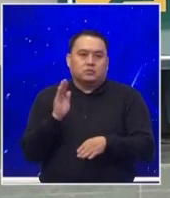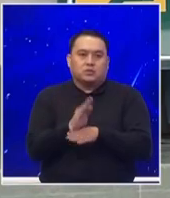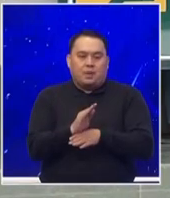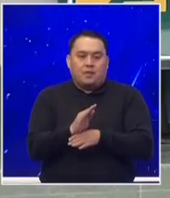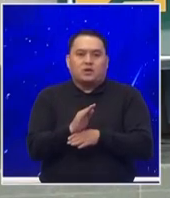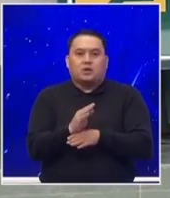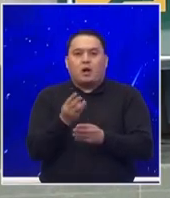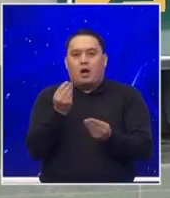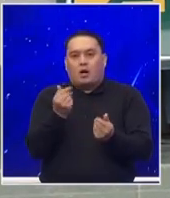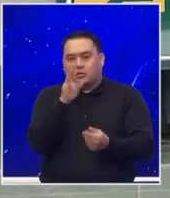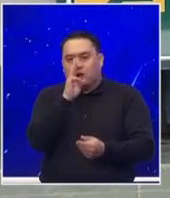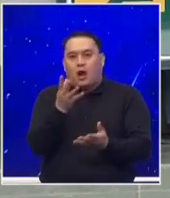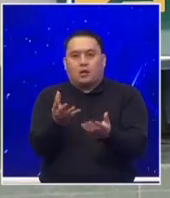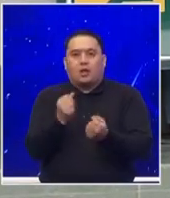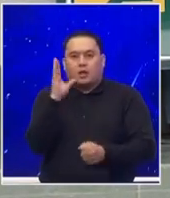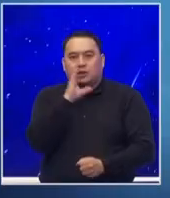сай қаражат ала алады.